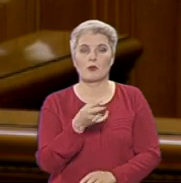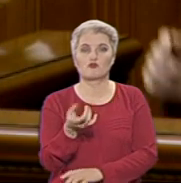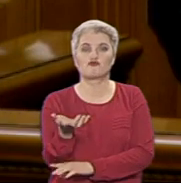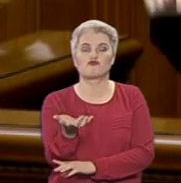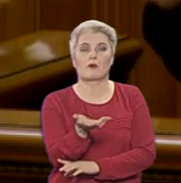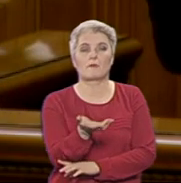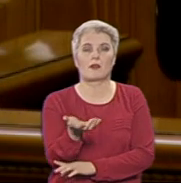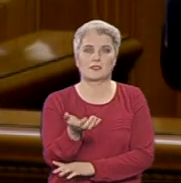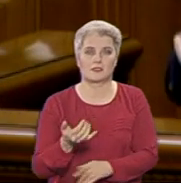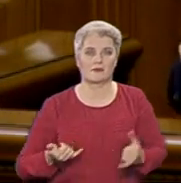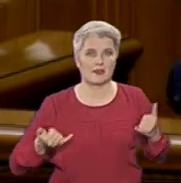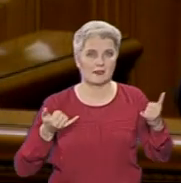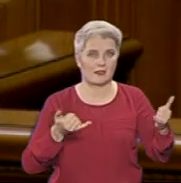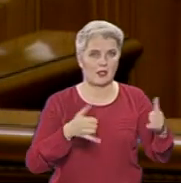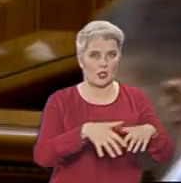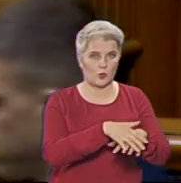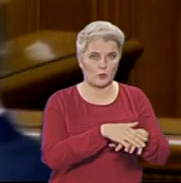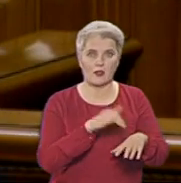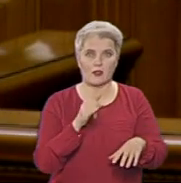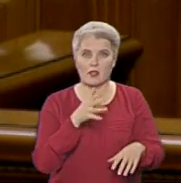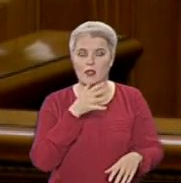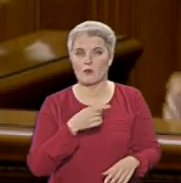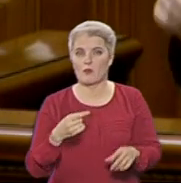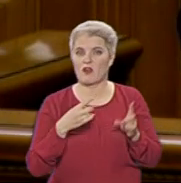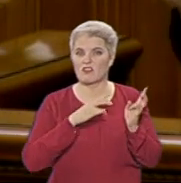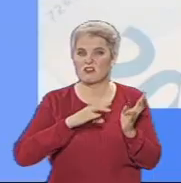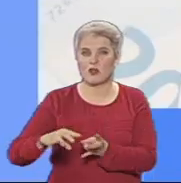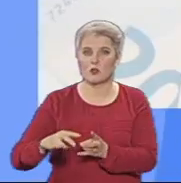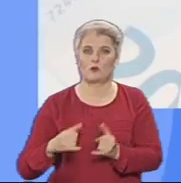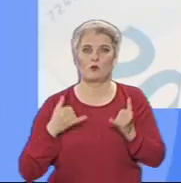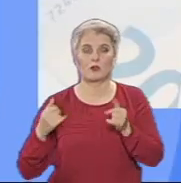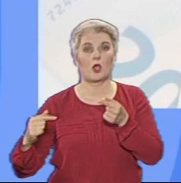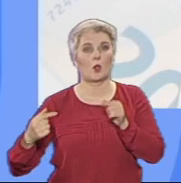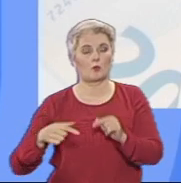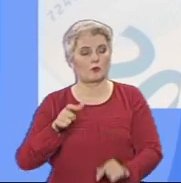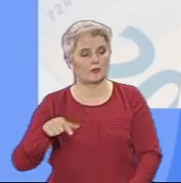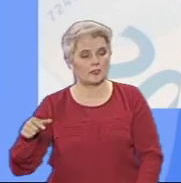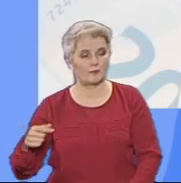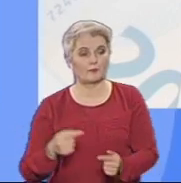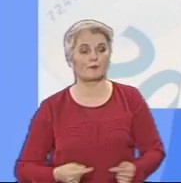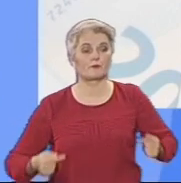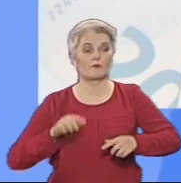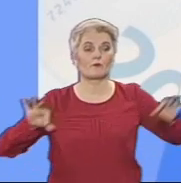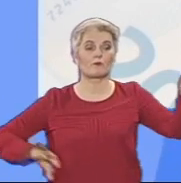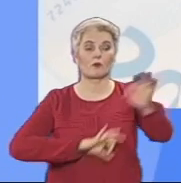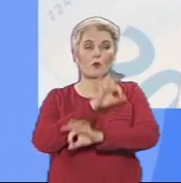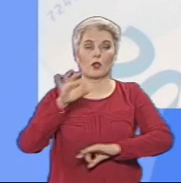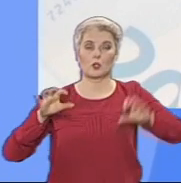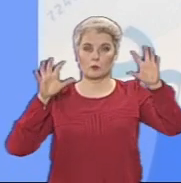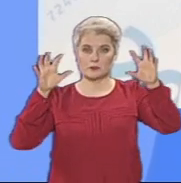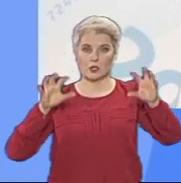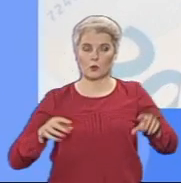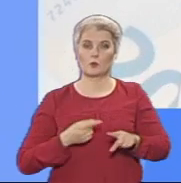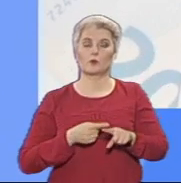людей і епоха терору для опонентів. Згідно з проєктом закону, який Кабмін передав до